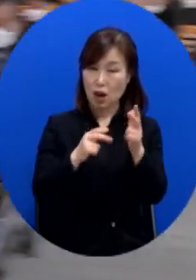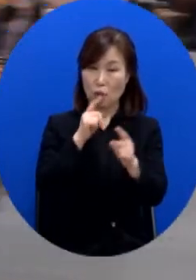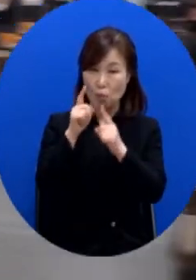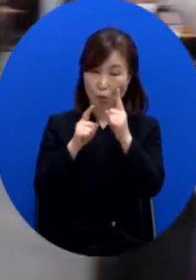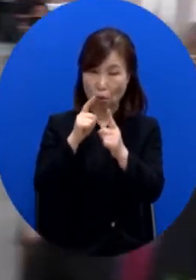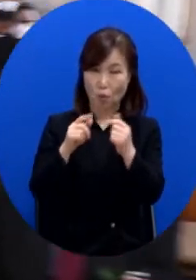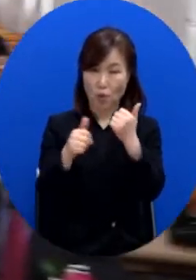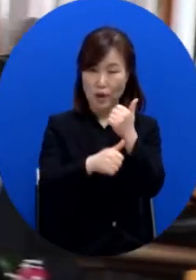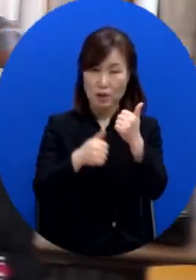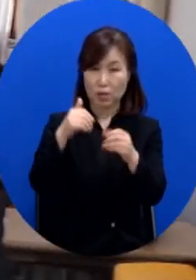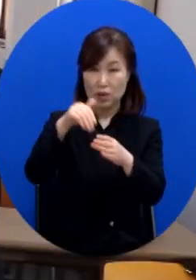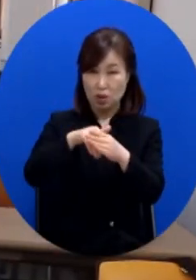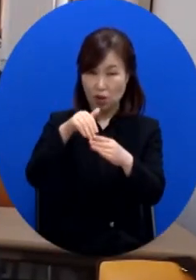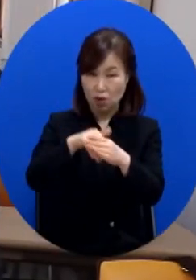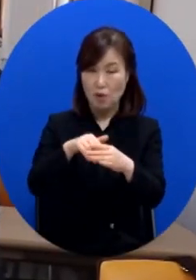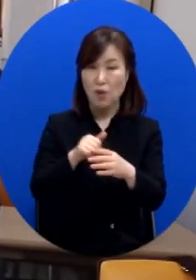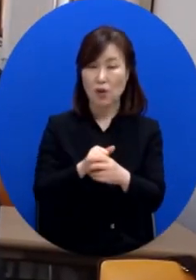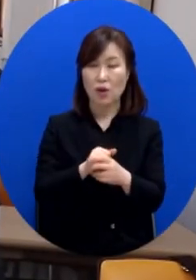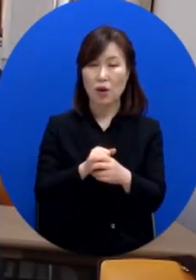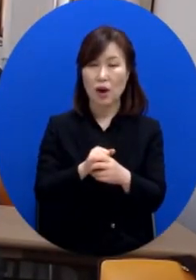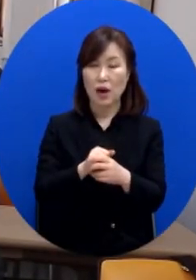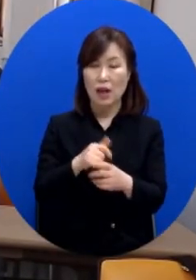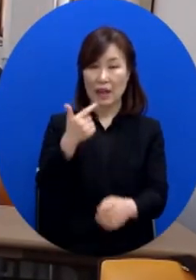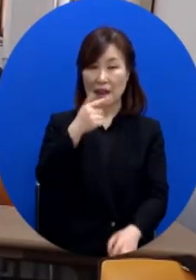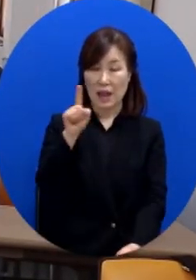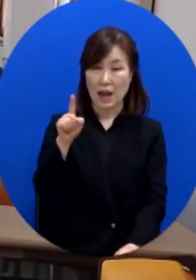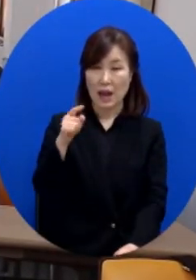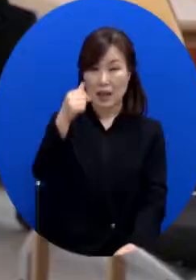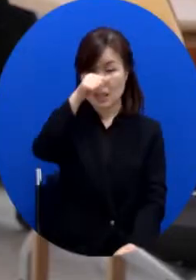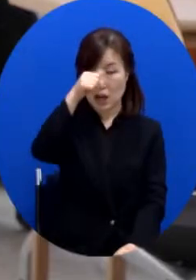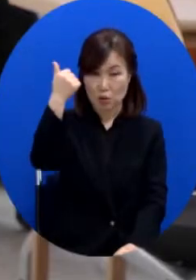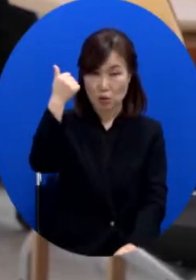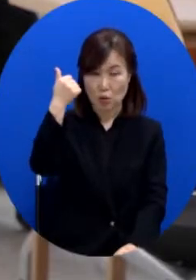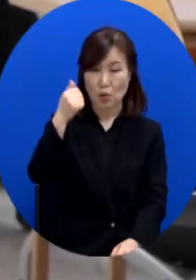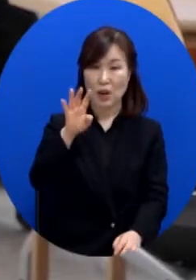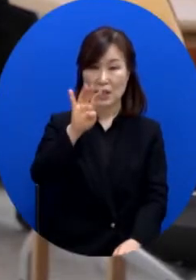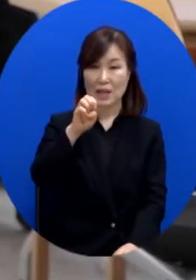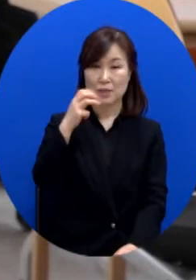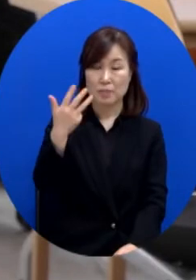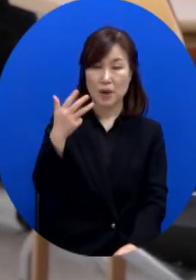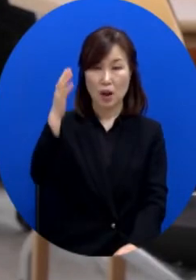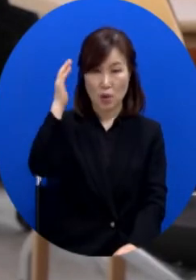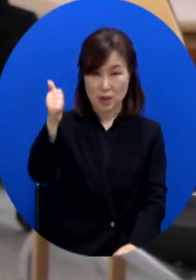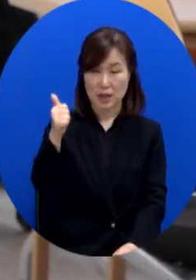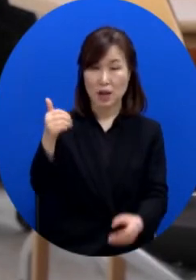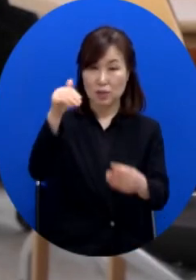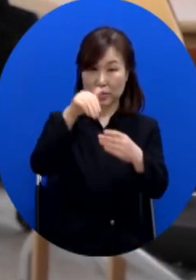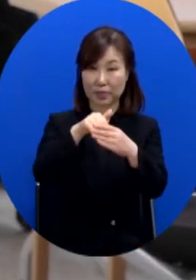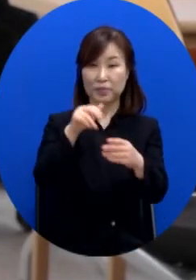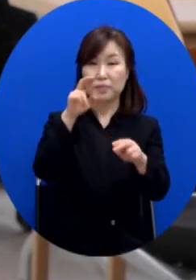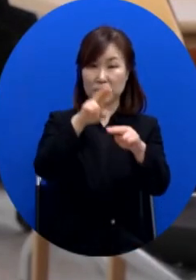선거를 통해 만경 교배 나 양 균 장도를 김 장로의 48기 회장으로 인용했습니다